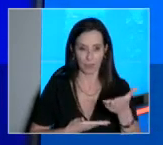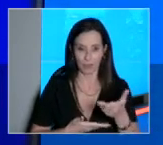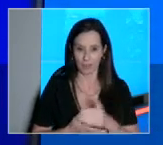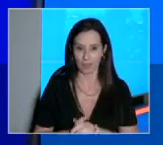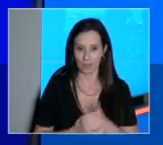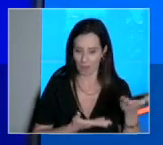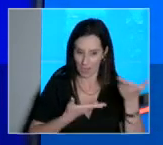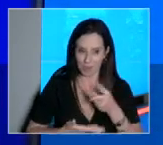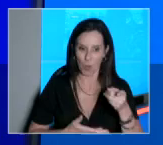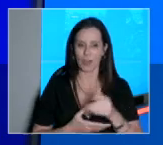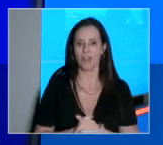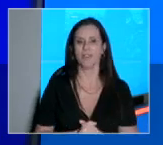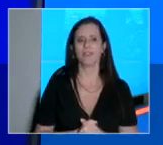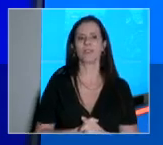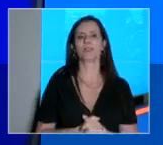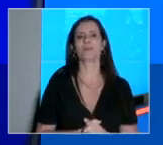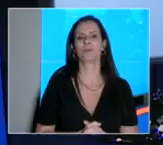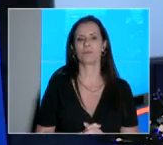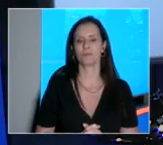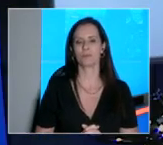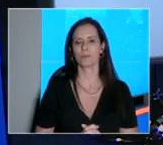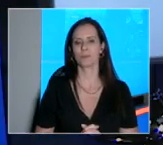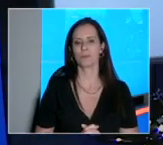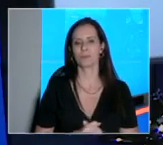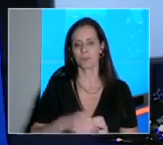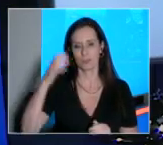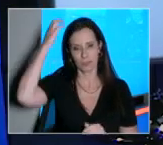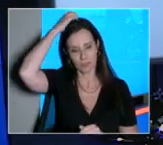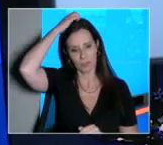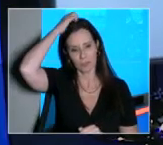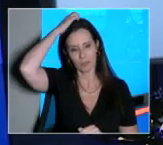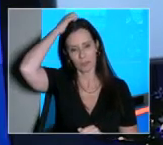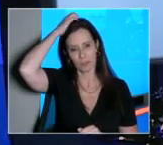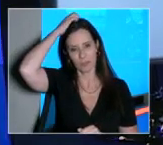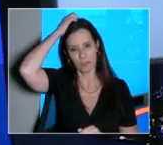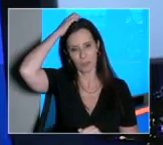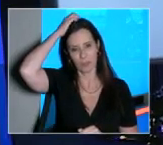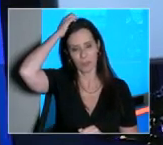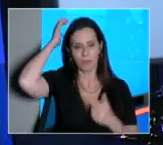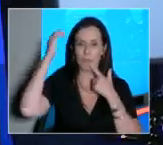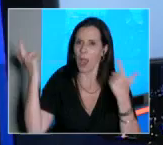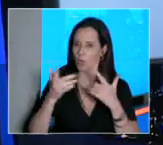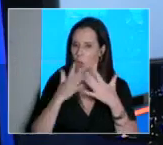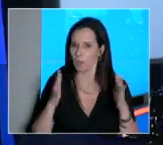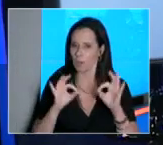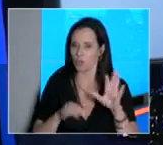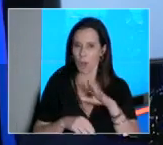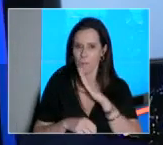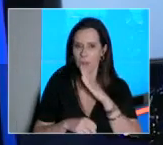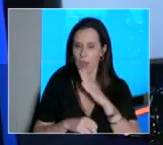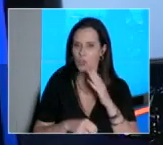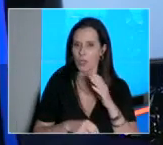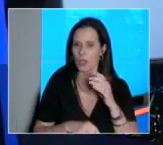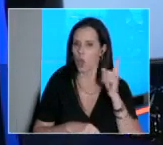בשידור... לבוא, אני אבוא, מבטיח. בשבת. והשבת, אמרתי שהאירוע גדול, ובאמת יש בעיה של